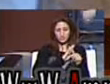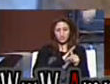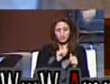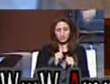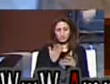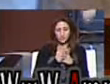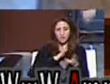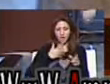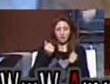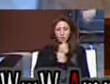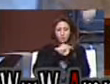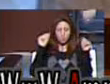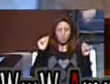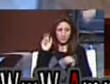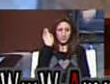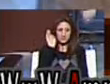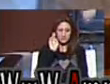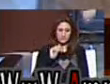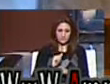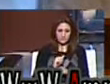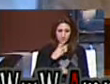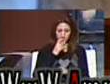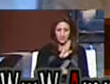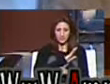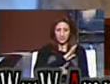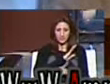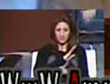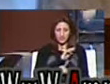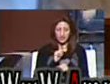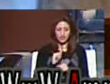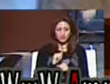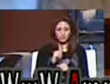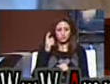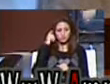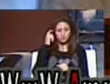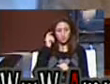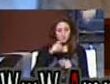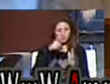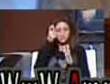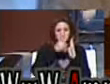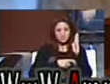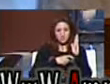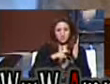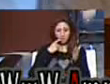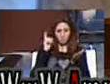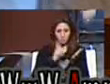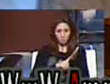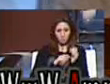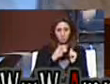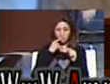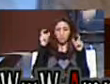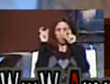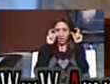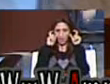الكنيسة. نعم. استاذ احمد، الجيش يعلن عن هذا الموضوع على صفحته الرسمية ومدير الامن ينفي